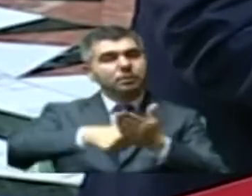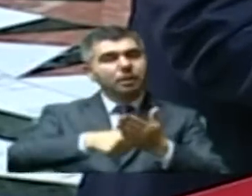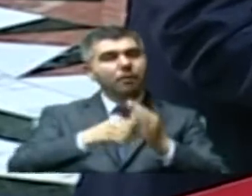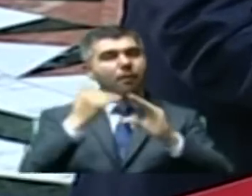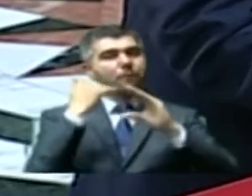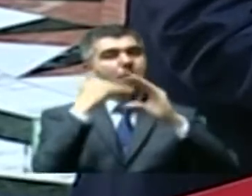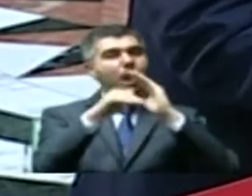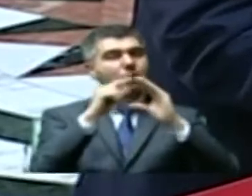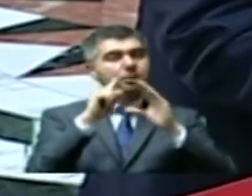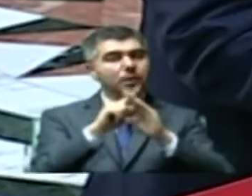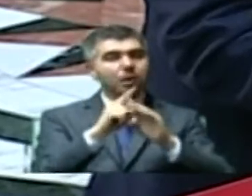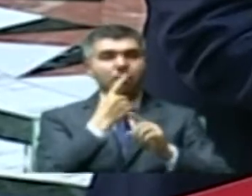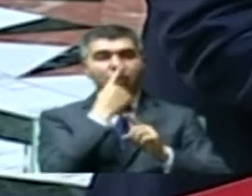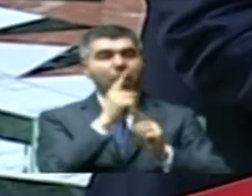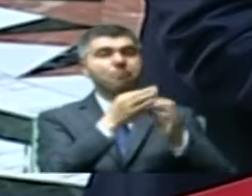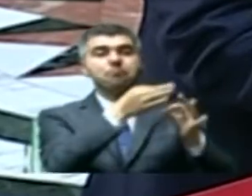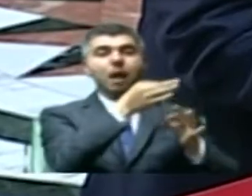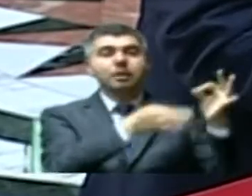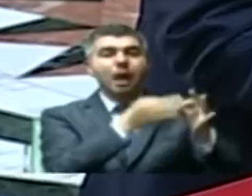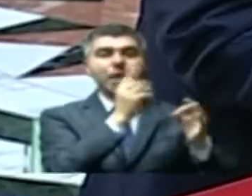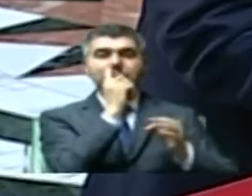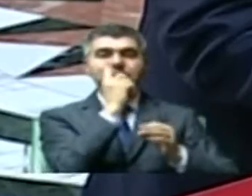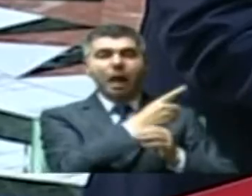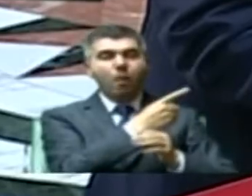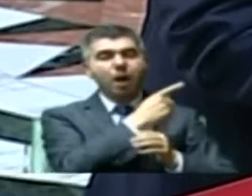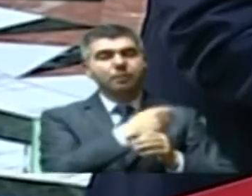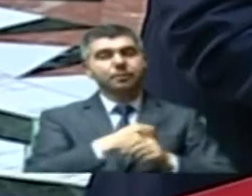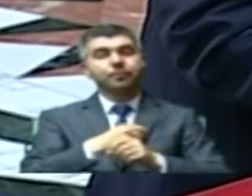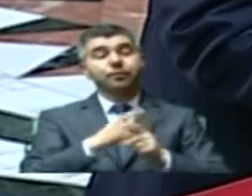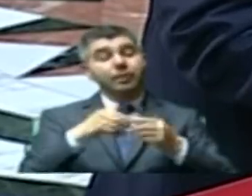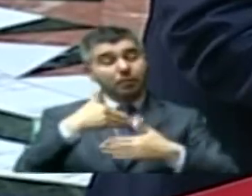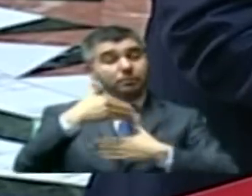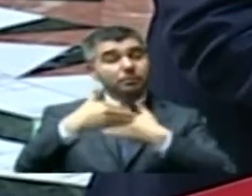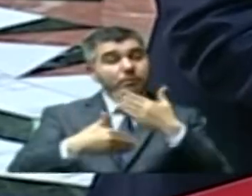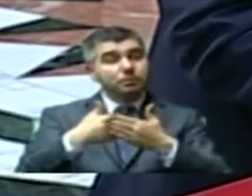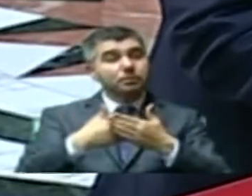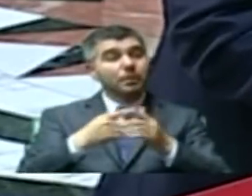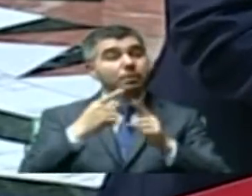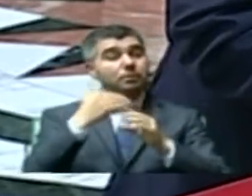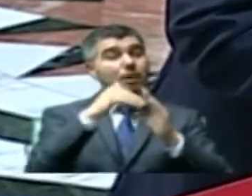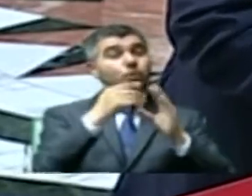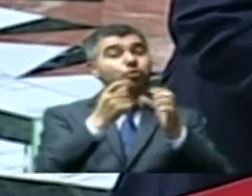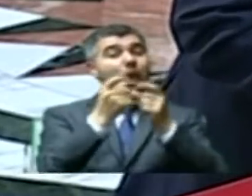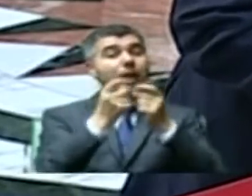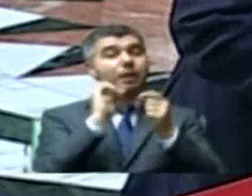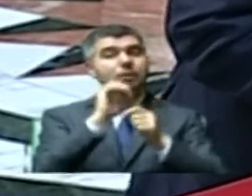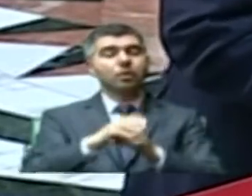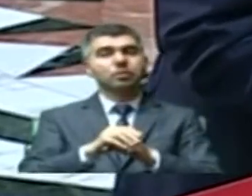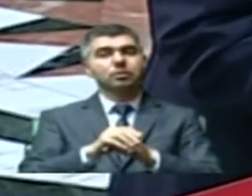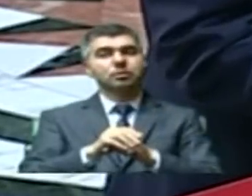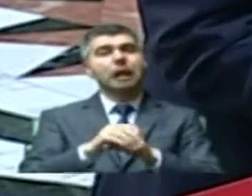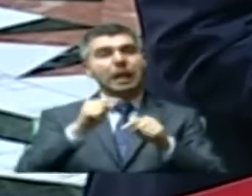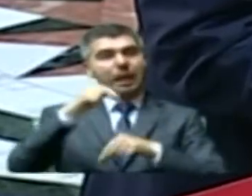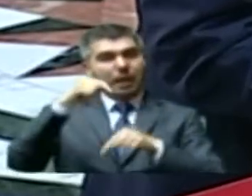دعوى لدى المحكمة على أن يتضمن التبليغ. بطبيعة الحال مختلف الحقوق التي لا يزال متشبدة، ربما غد تقول لي واش هذا